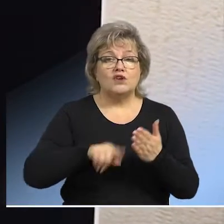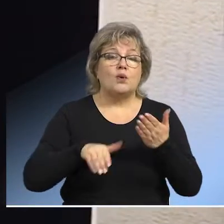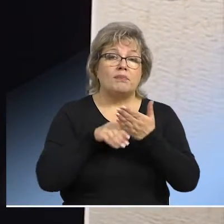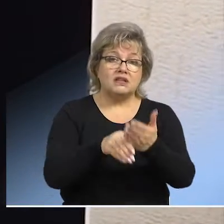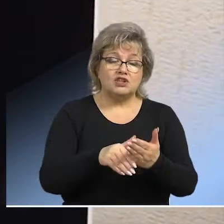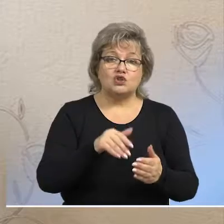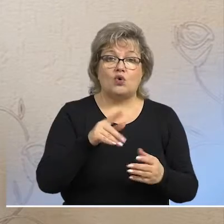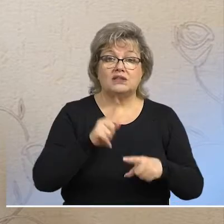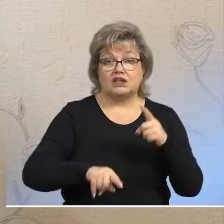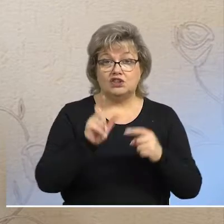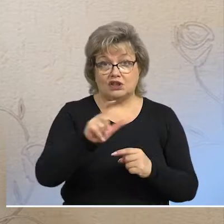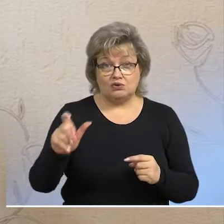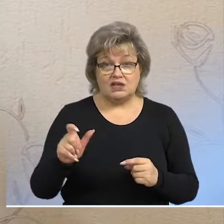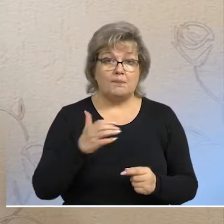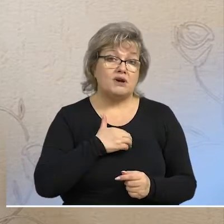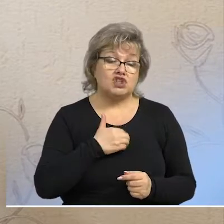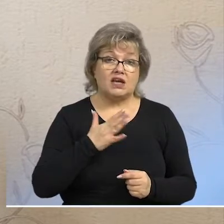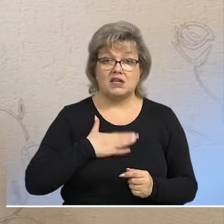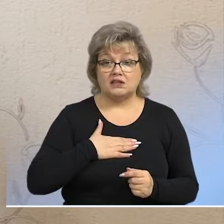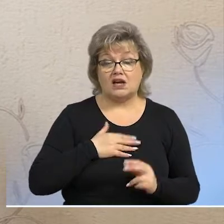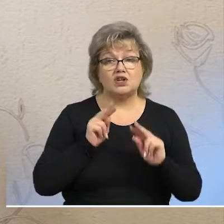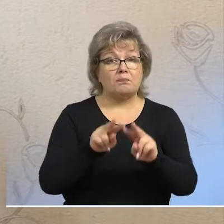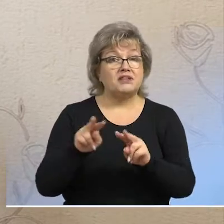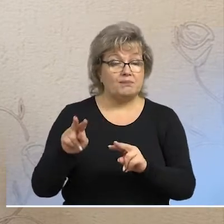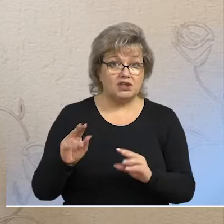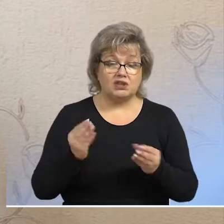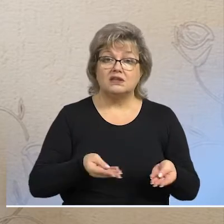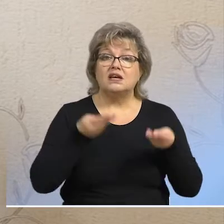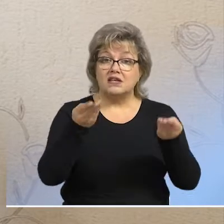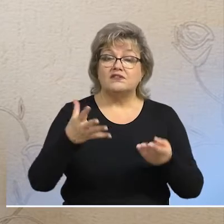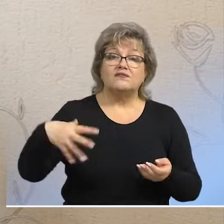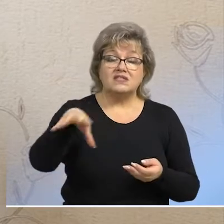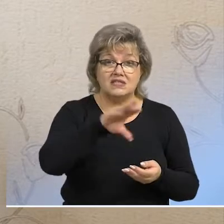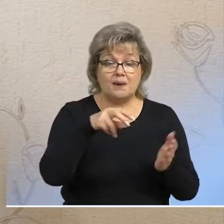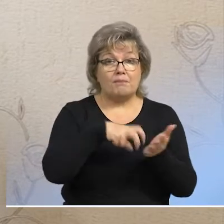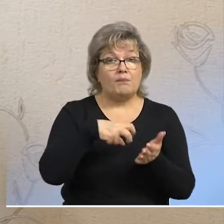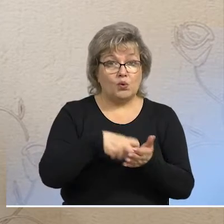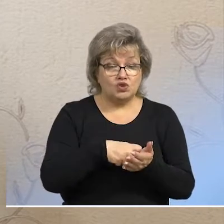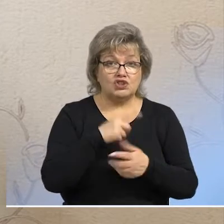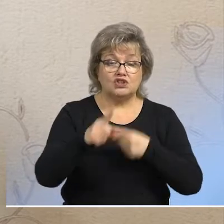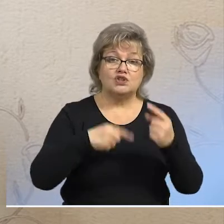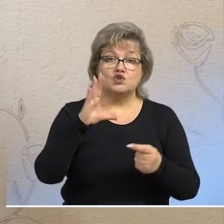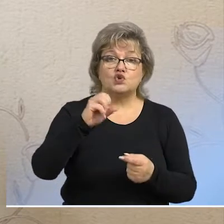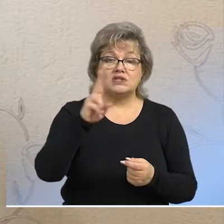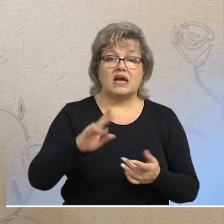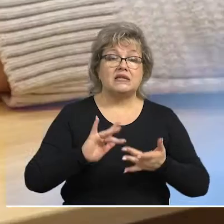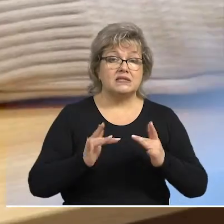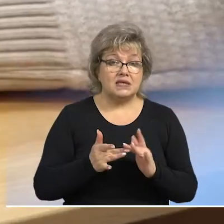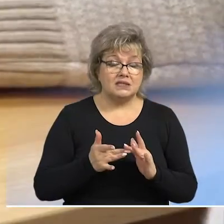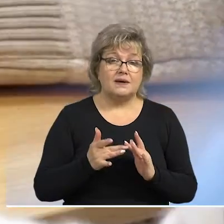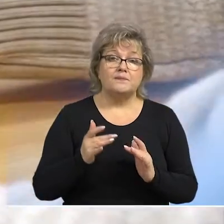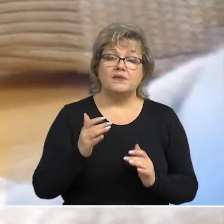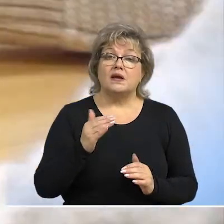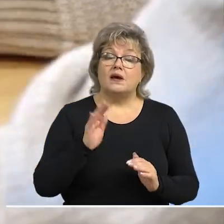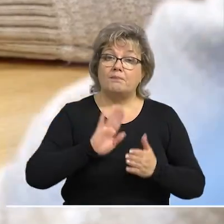от родных людей. Пожелания наших подопечных будут доставлены всем ветеранам посредством почты и через социальные сети.